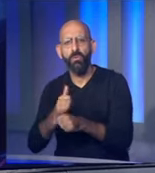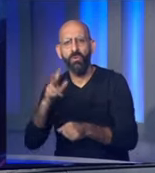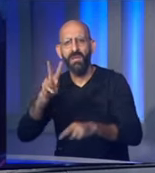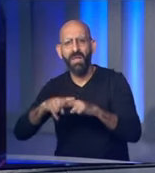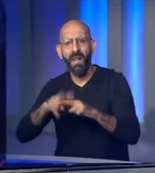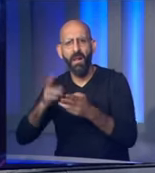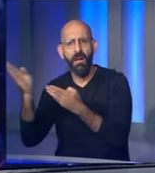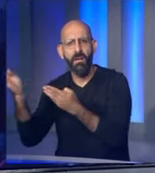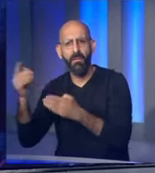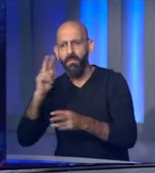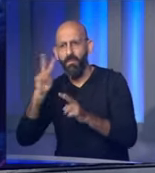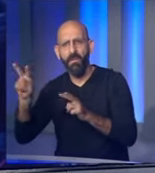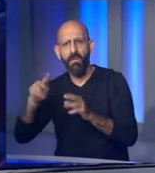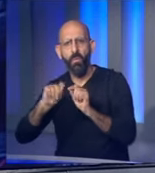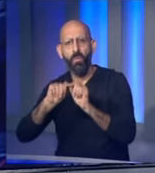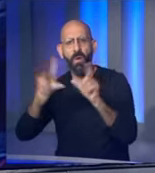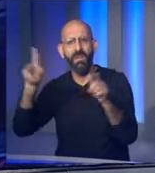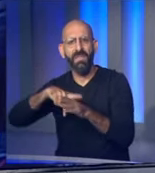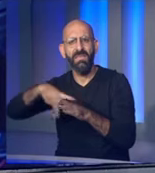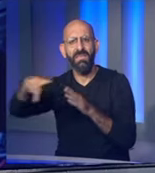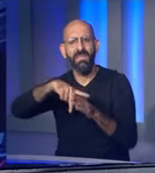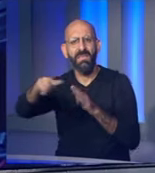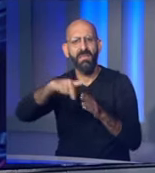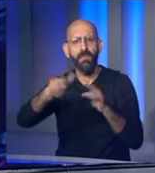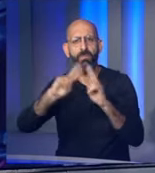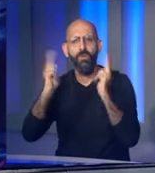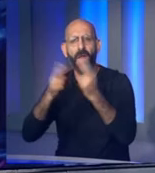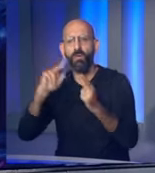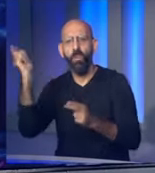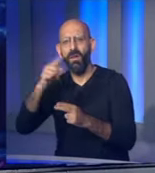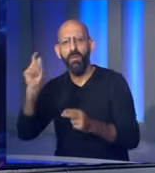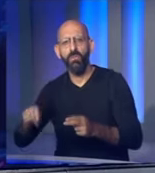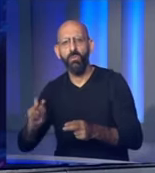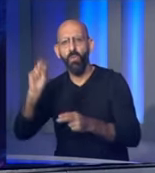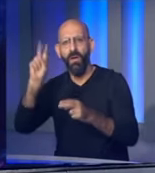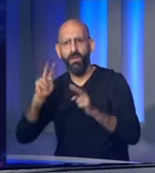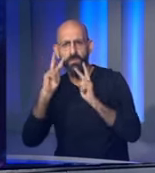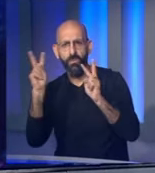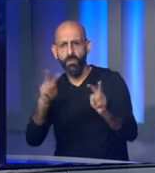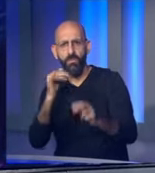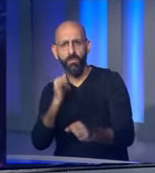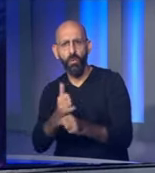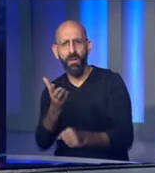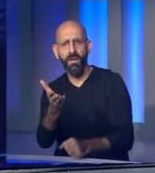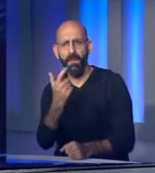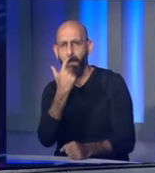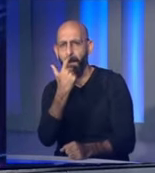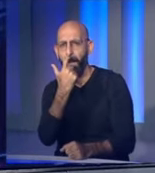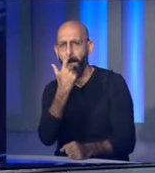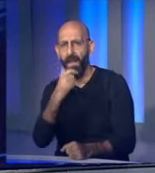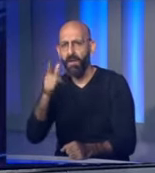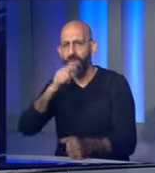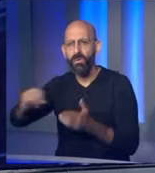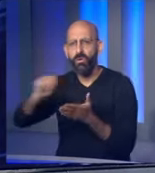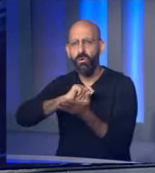لدى الامم المتحده في نيويورك لتوثيق اثار العدوان الاسرائيلي وتداعي على لبنان وتفكير المجتمع الدولي ومجلس الامن